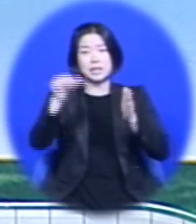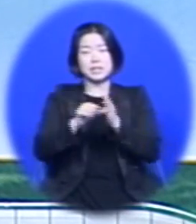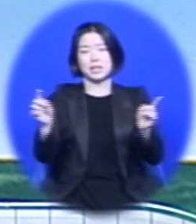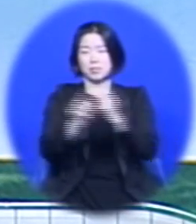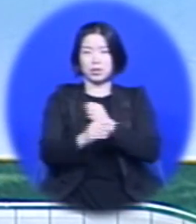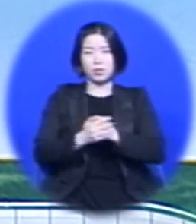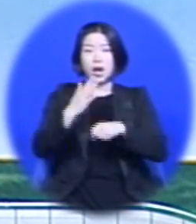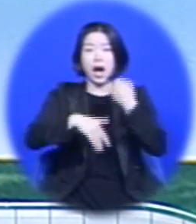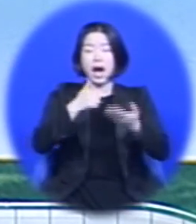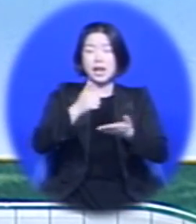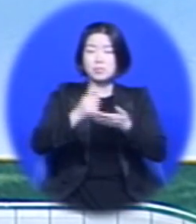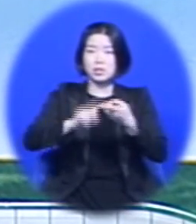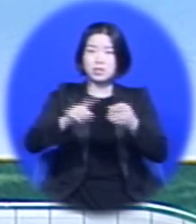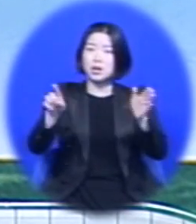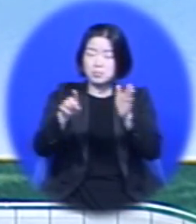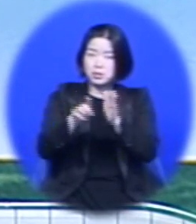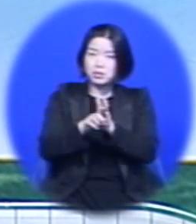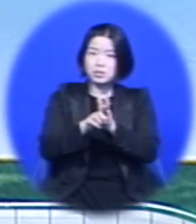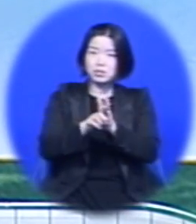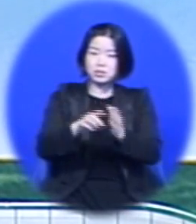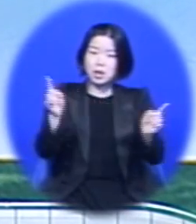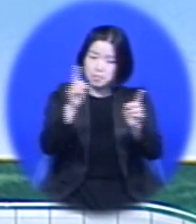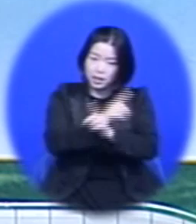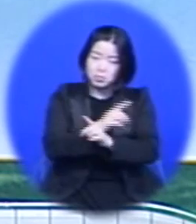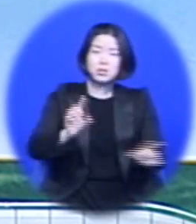대해서 믿어지는 게 바뀌면서 삶이 달라지는 겁니다.